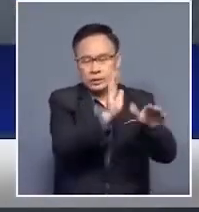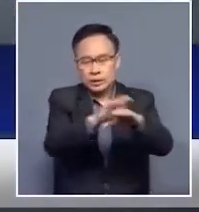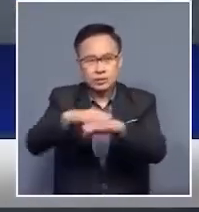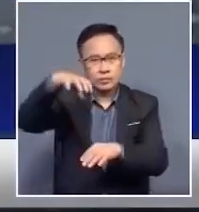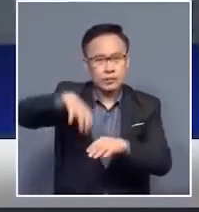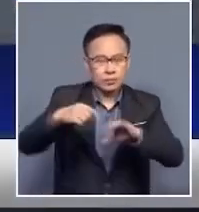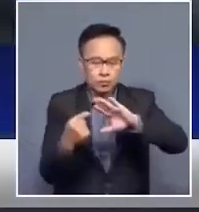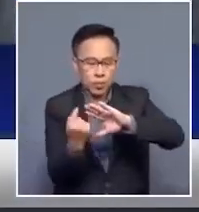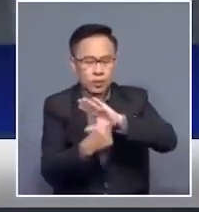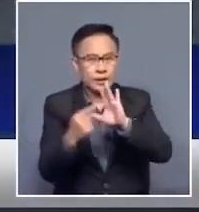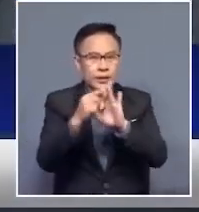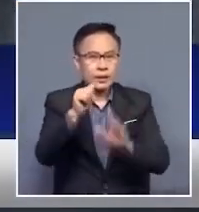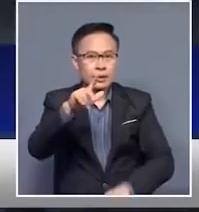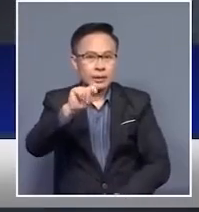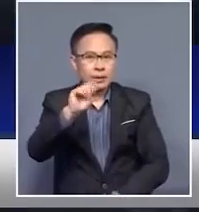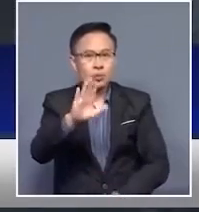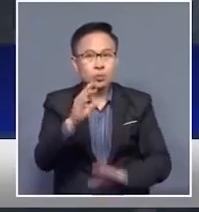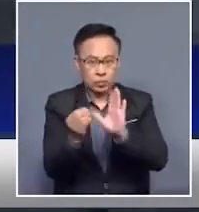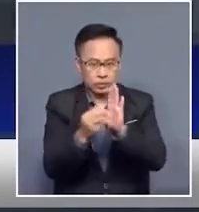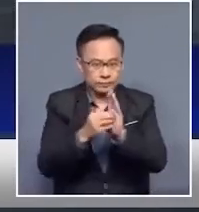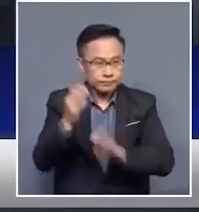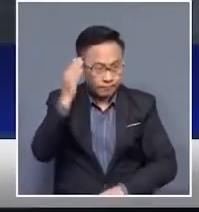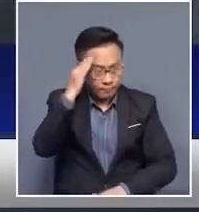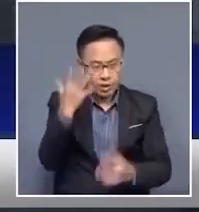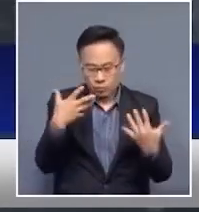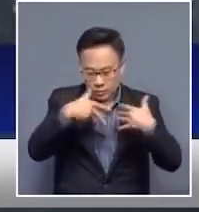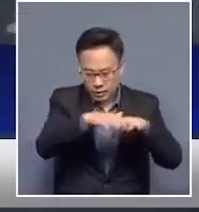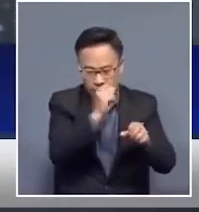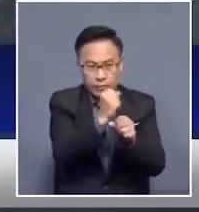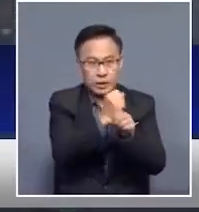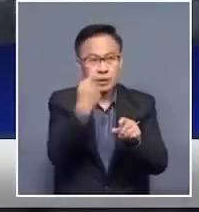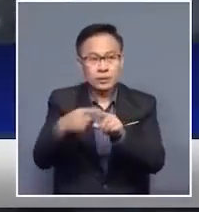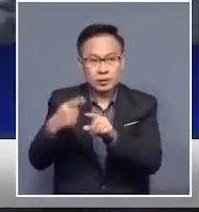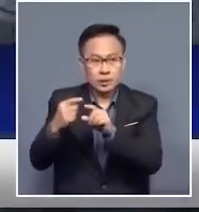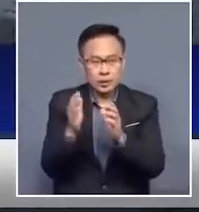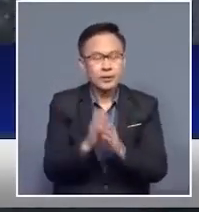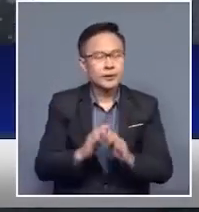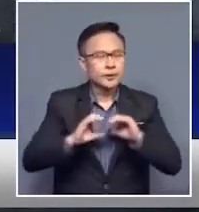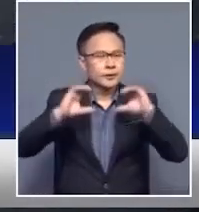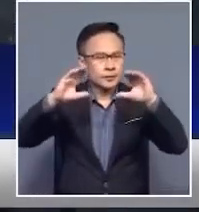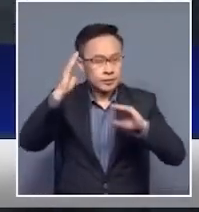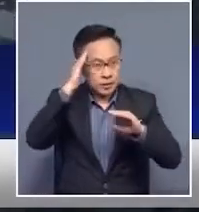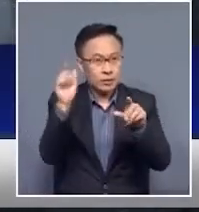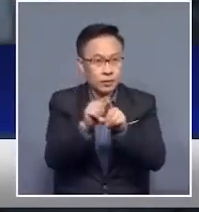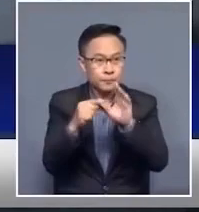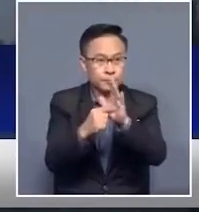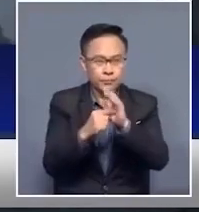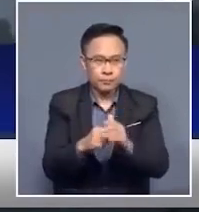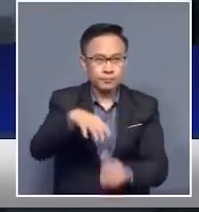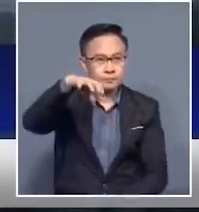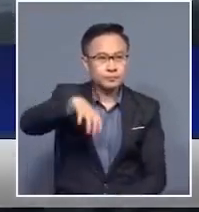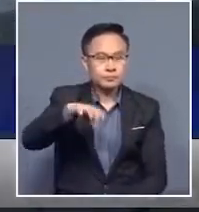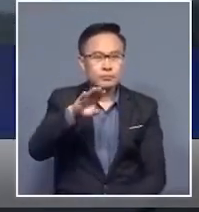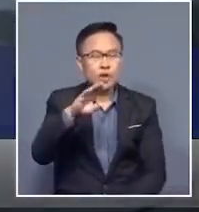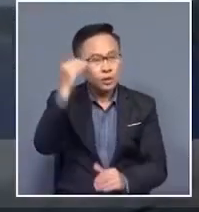ยงานที่เกี่ยวข้องทราบขณะเดียวกันเนี่ยก็จะมีการแจ้งให้กับหน่วยงานต่างๆทราบด้วยเช่นอาจจะแจ้งให้กับทางบกจรทราบนะ